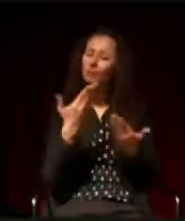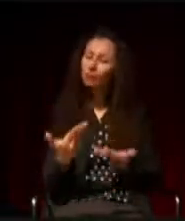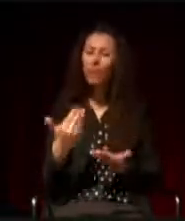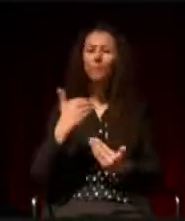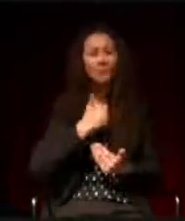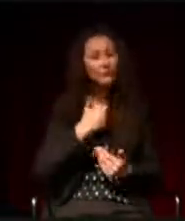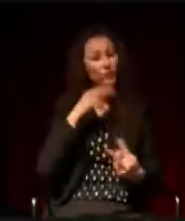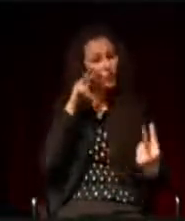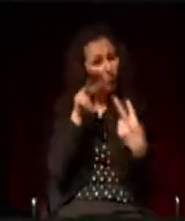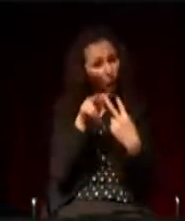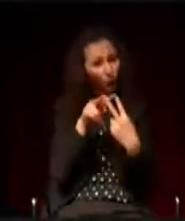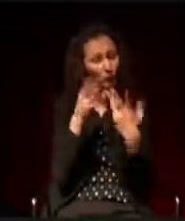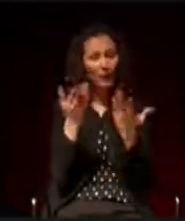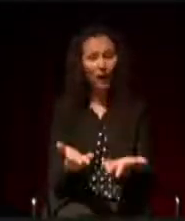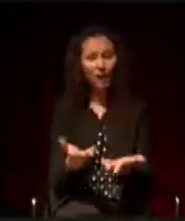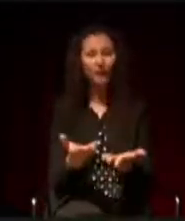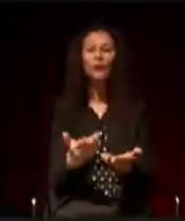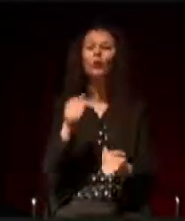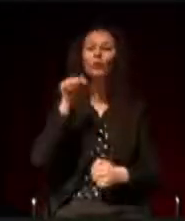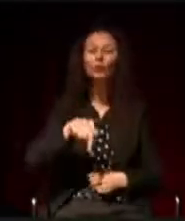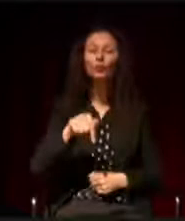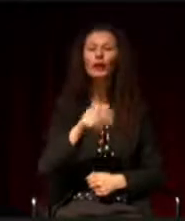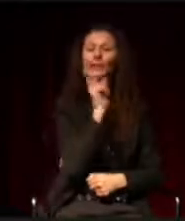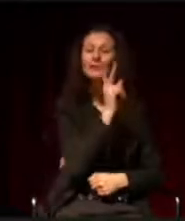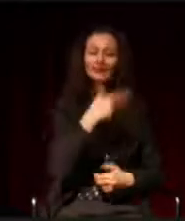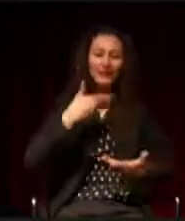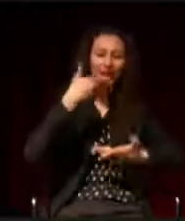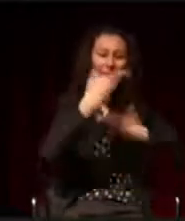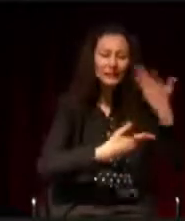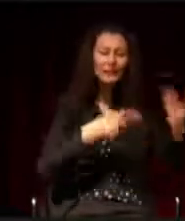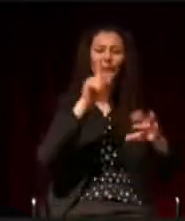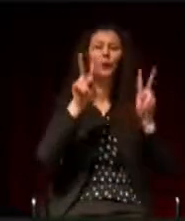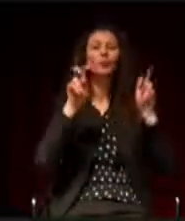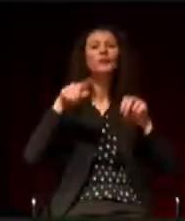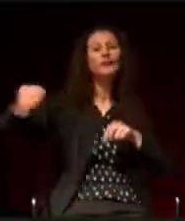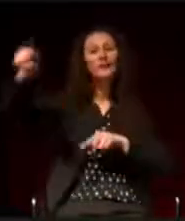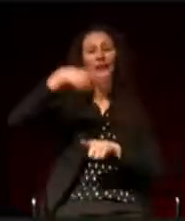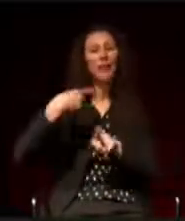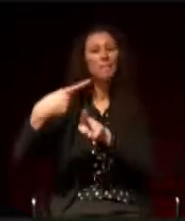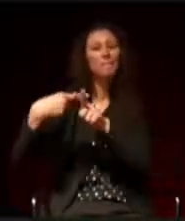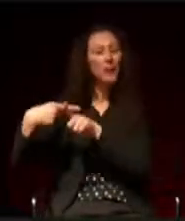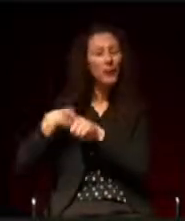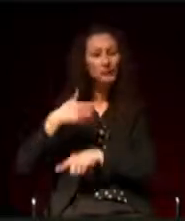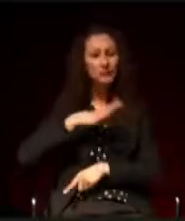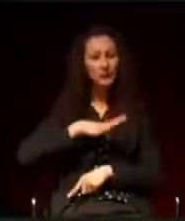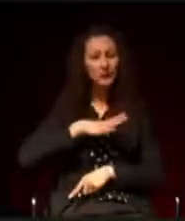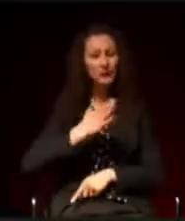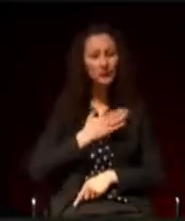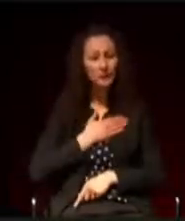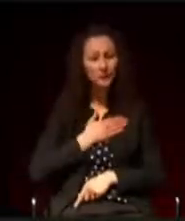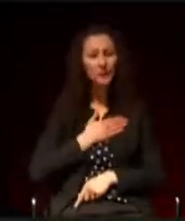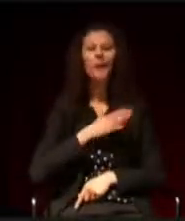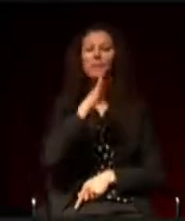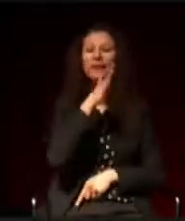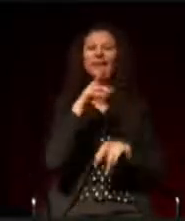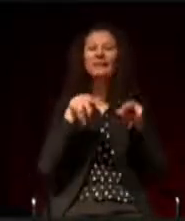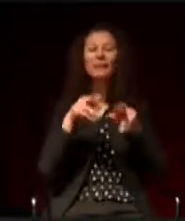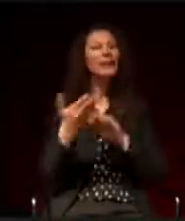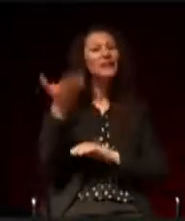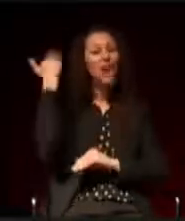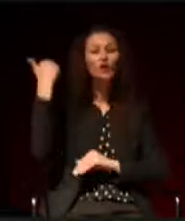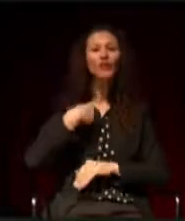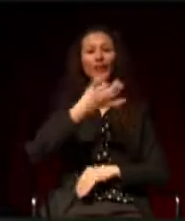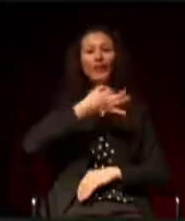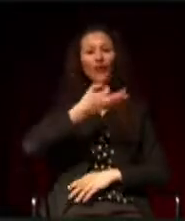Lütfettiler, bizimle de görüştüler. Burada kendisine arz ettiğim bir hususu da sizlerle paylaşayım. Bildiğiniz gibi daha